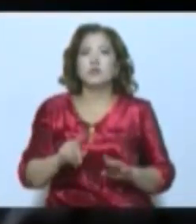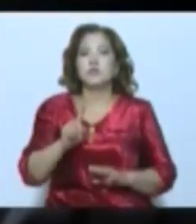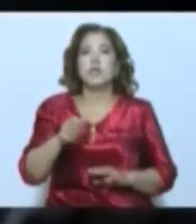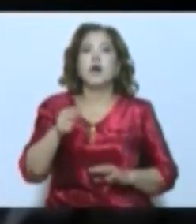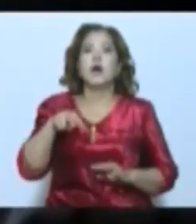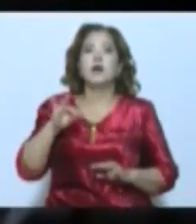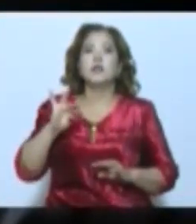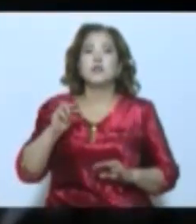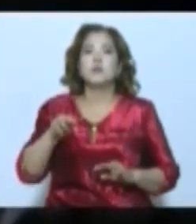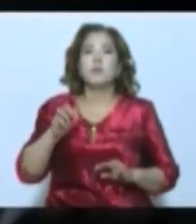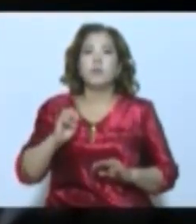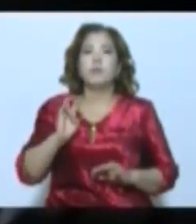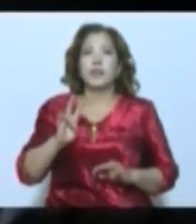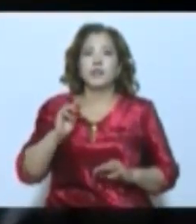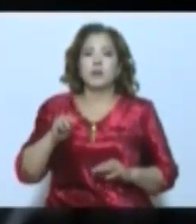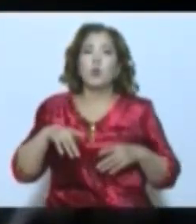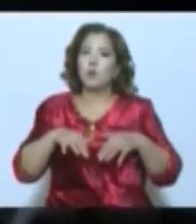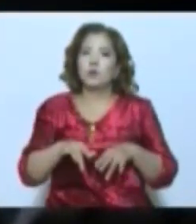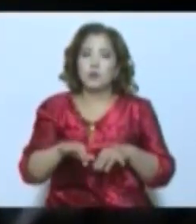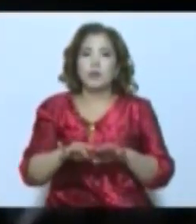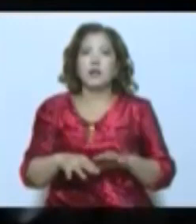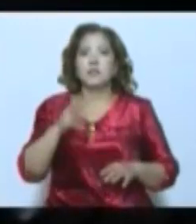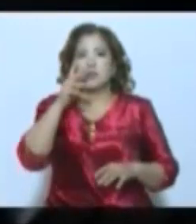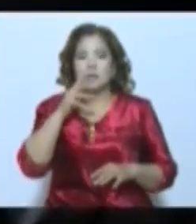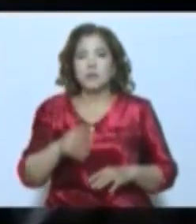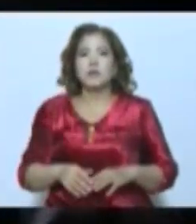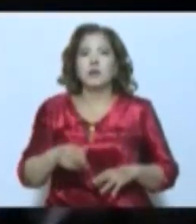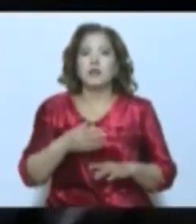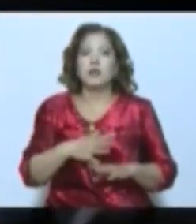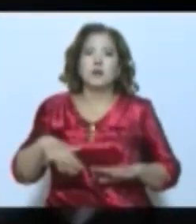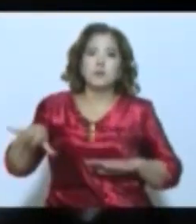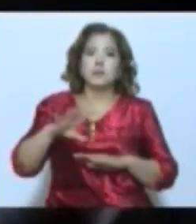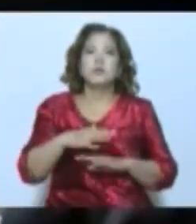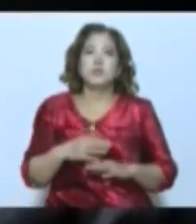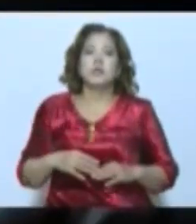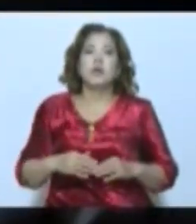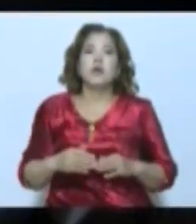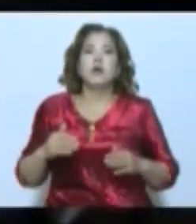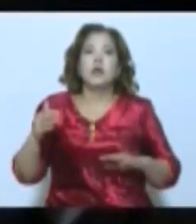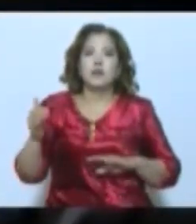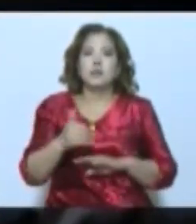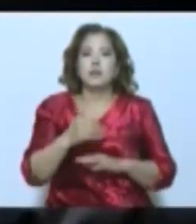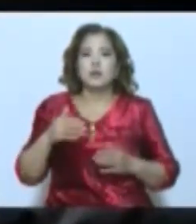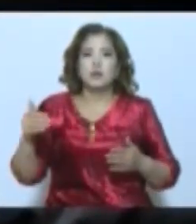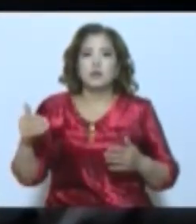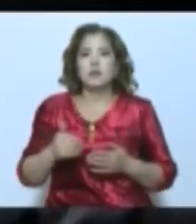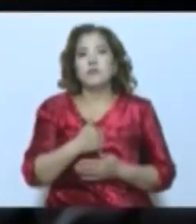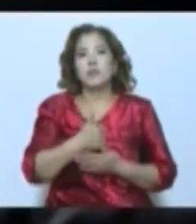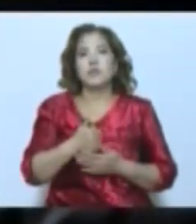міндеттерін орындамаған жағдайда. Енді бізде қазір ең өзекті болып отқан мәселе, өздеріңіз білесіздер, ол алимент төлеу